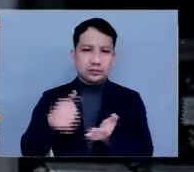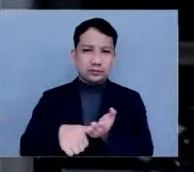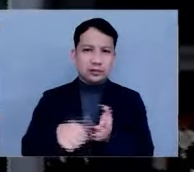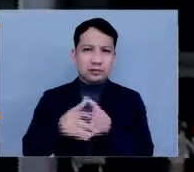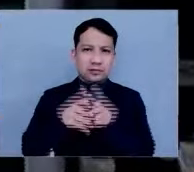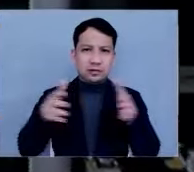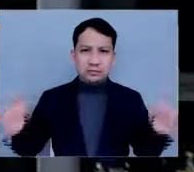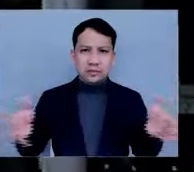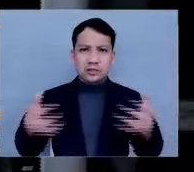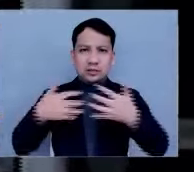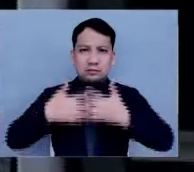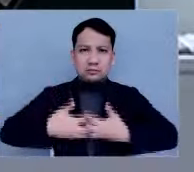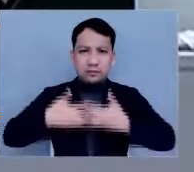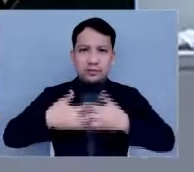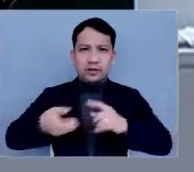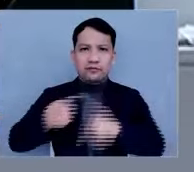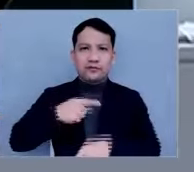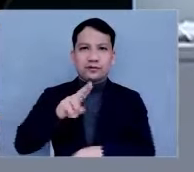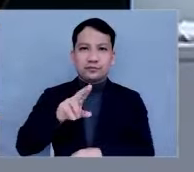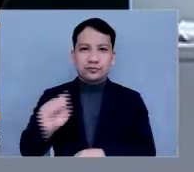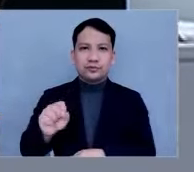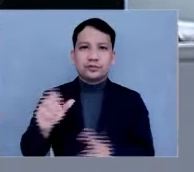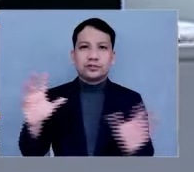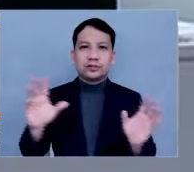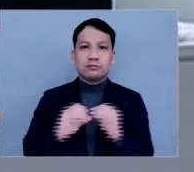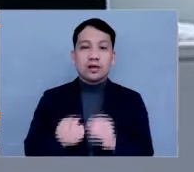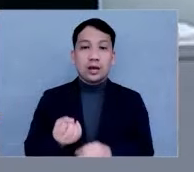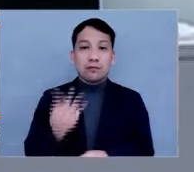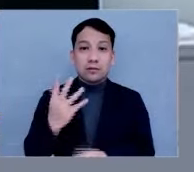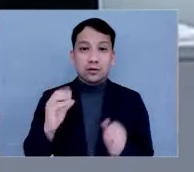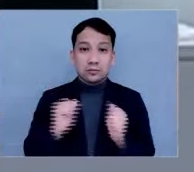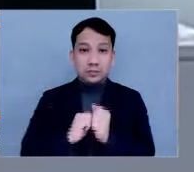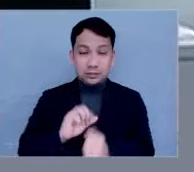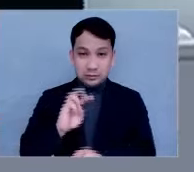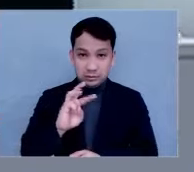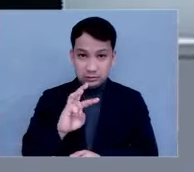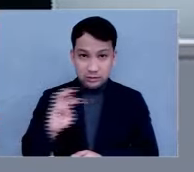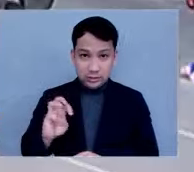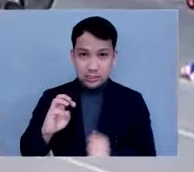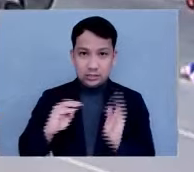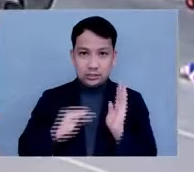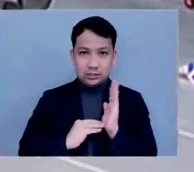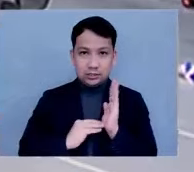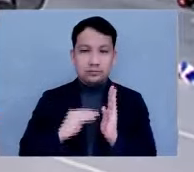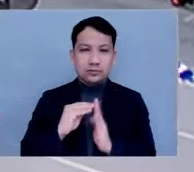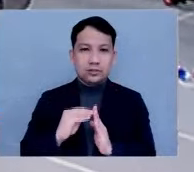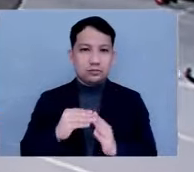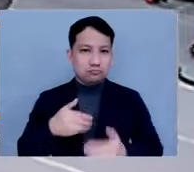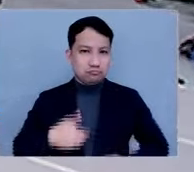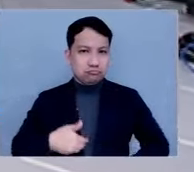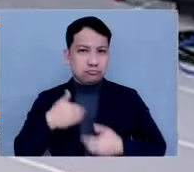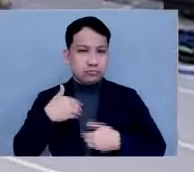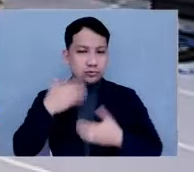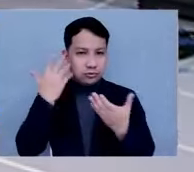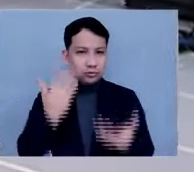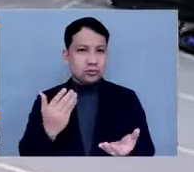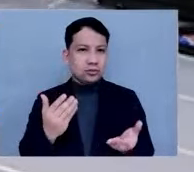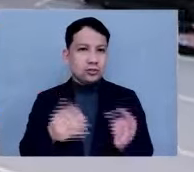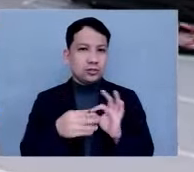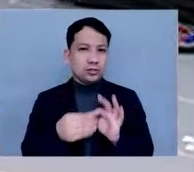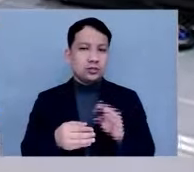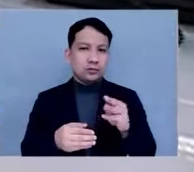makina ito mula Estados Unidos na may kabuuang halaga na 600,000 piso. Pagmamalaki ng COMELEC at ng election provider na